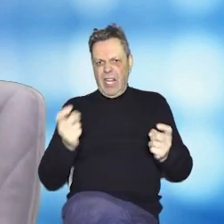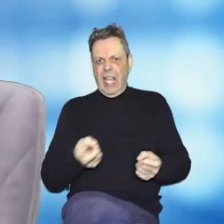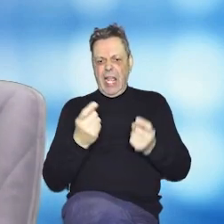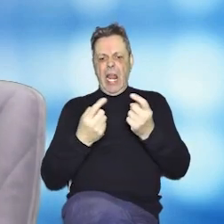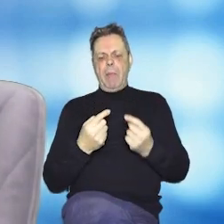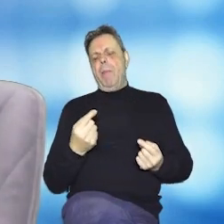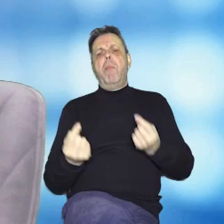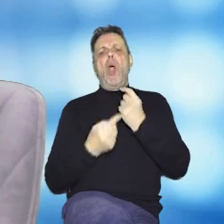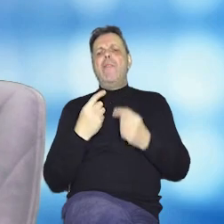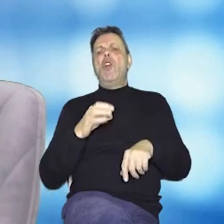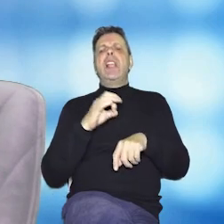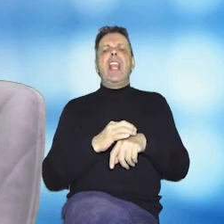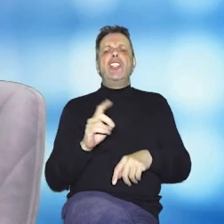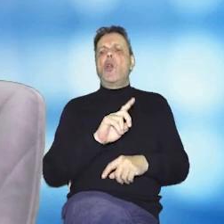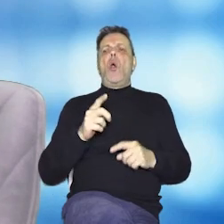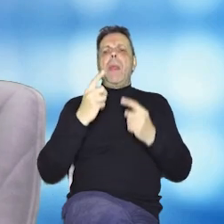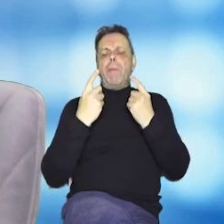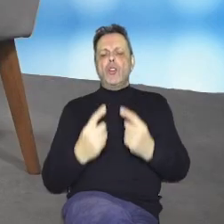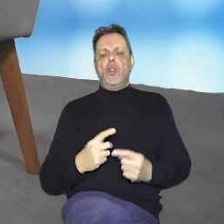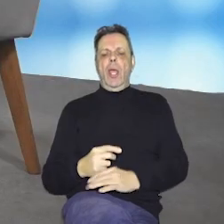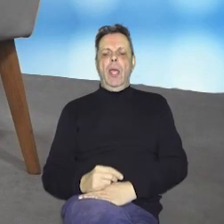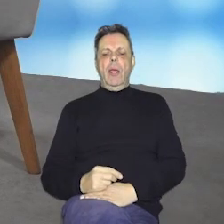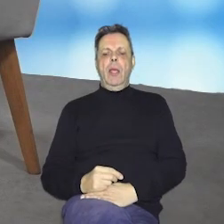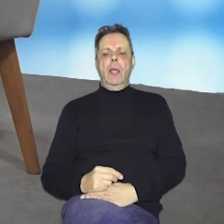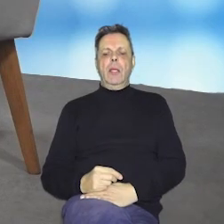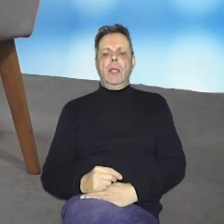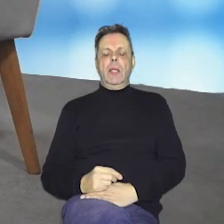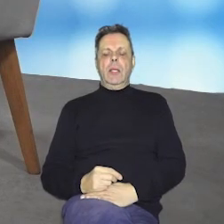reklami, pojavljuje se liječnik koji ne postoje,